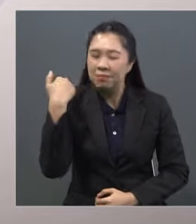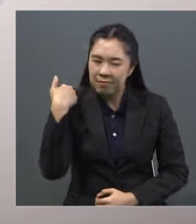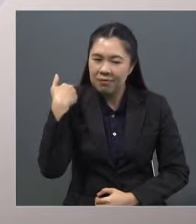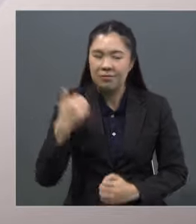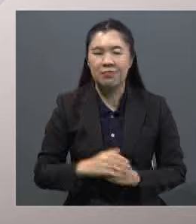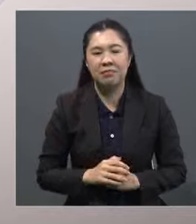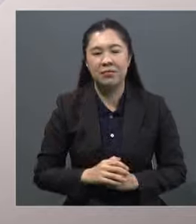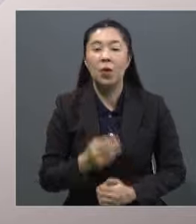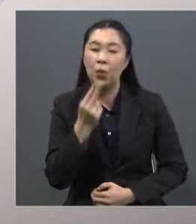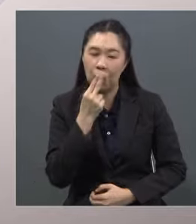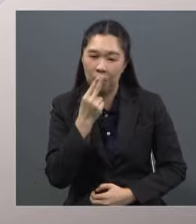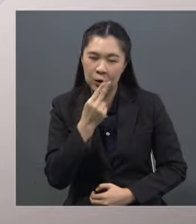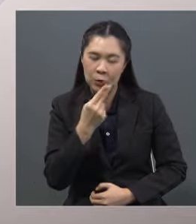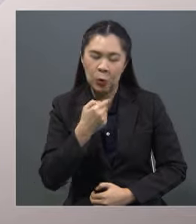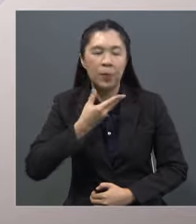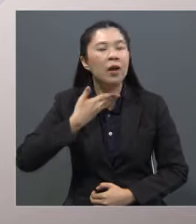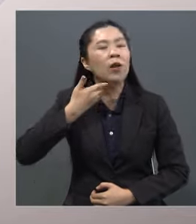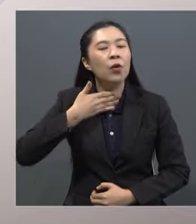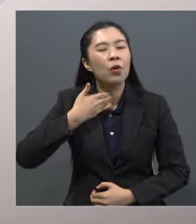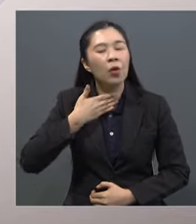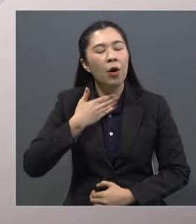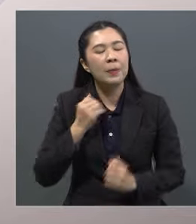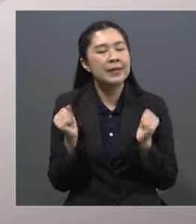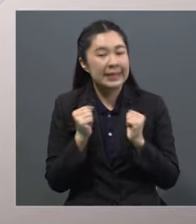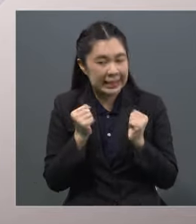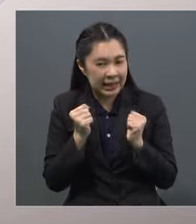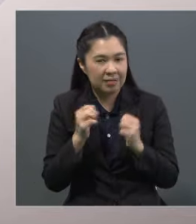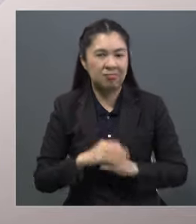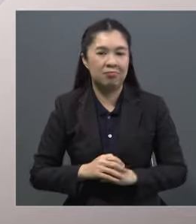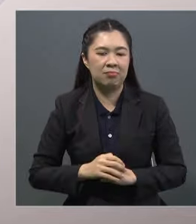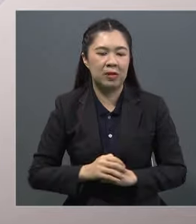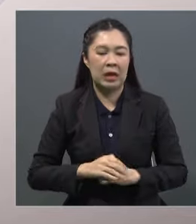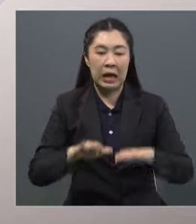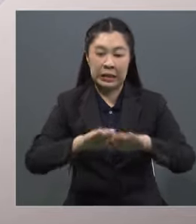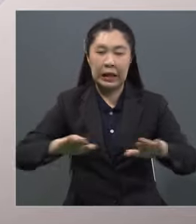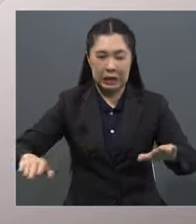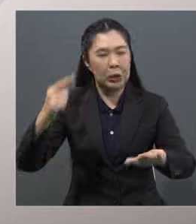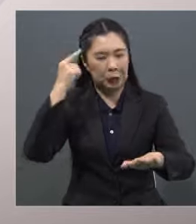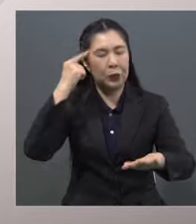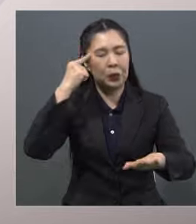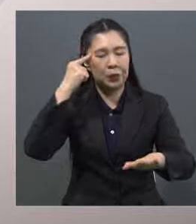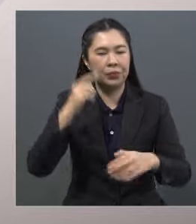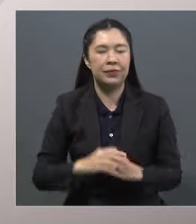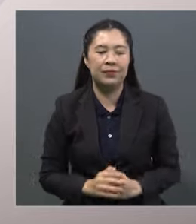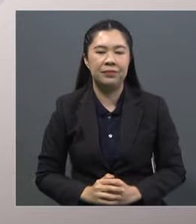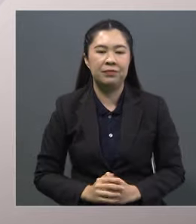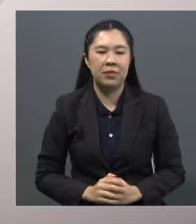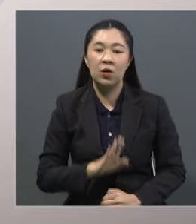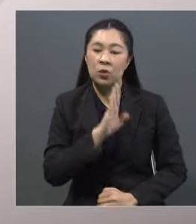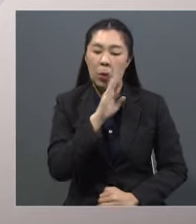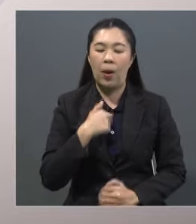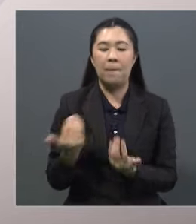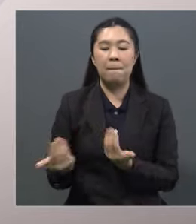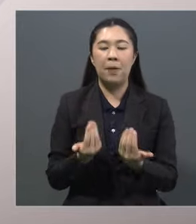าเอาไว้สูบให้เย็นคอเนี่ยเชอรี ่นี่ไงแสดงว่าเขารับรู้ข้อมูลนะคือเอาบอกตรงๆนะถ้าเป็นลูกของตัวเ